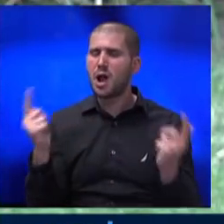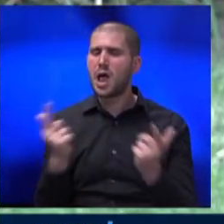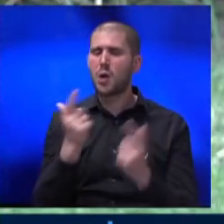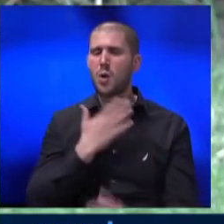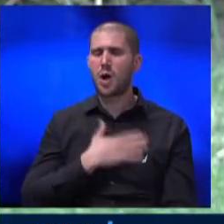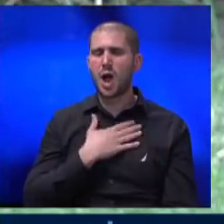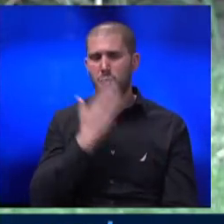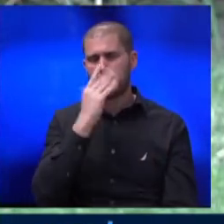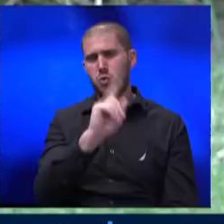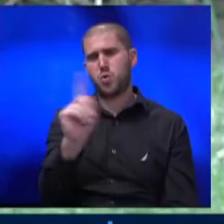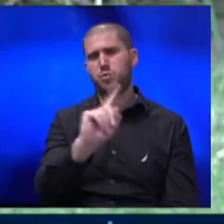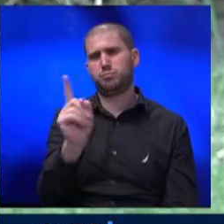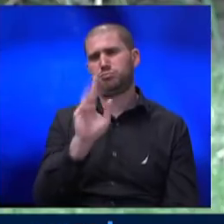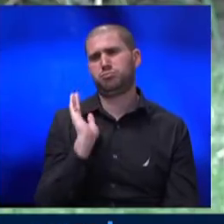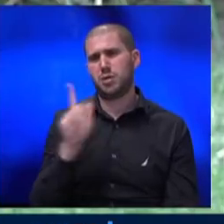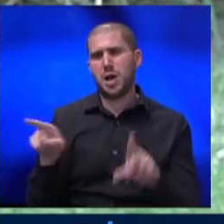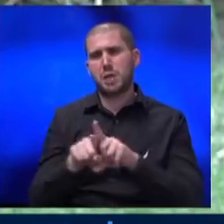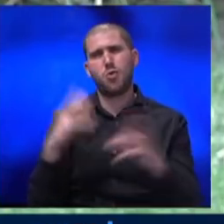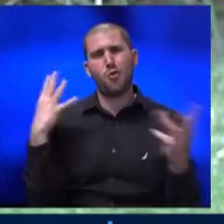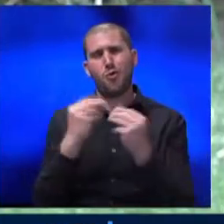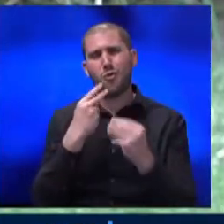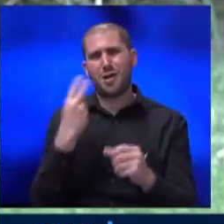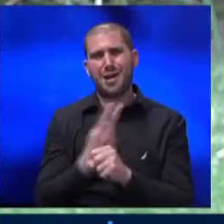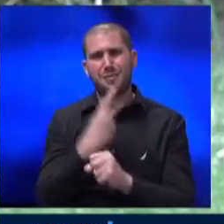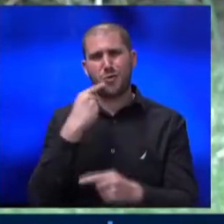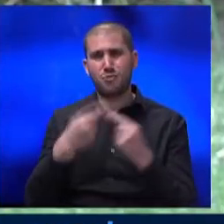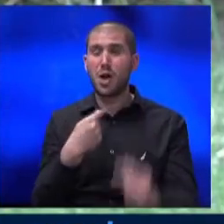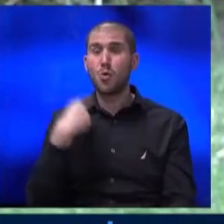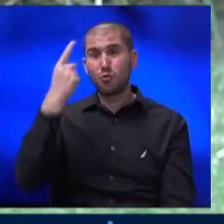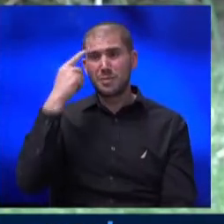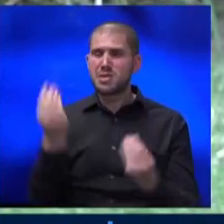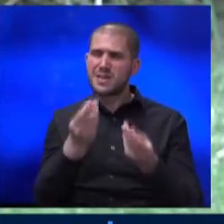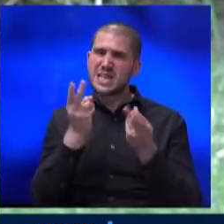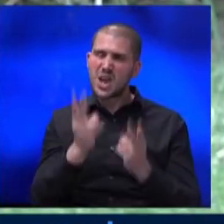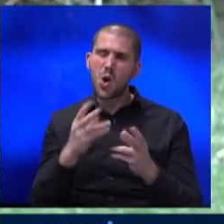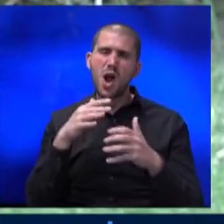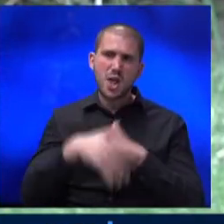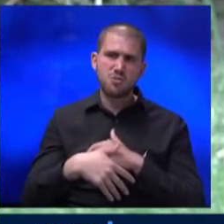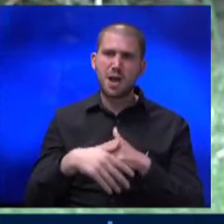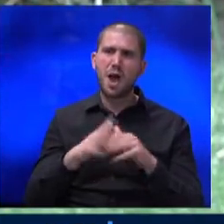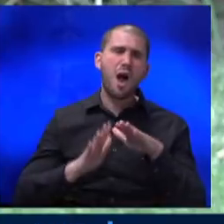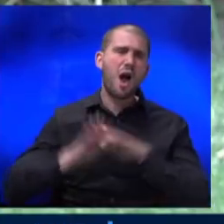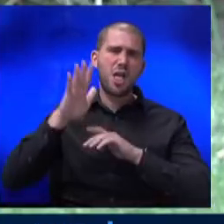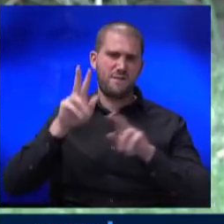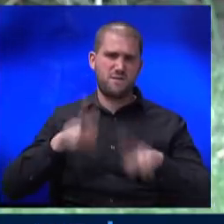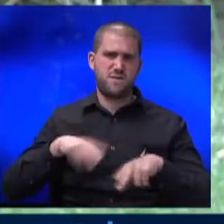את החג, כפי שאנחנו רגילים כל שנה. אנחנו חושבים שהדבר הזה יכול לגרום לעלייה